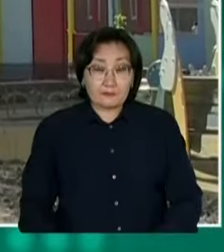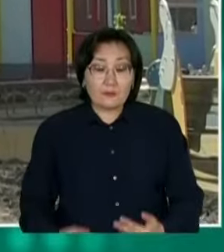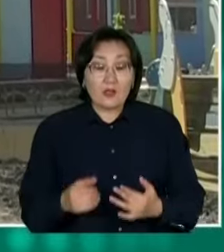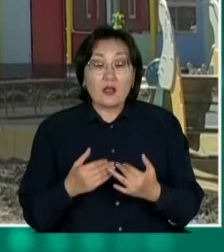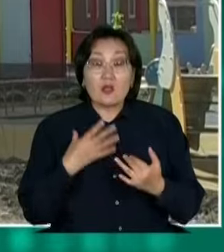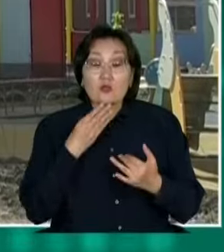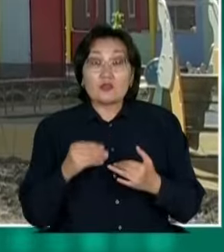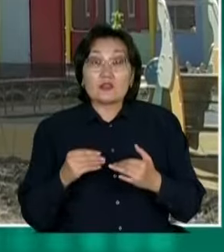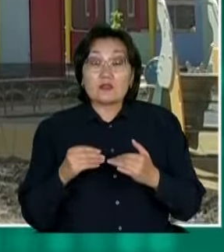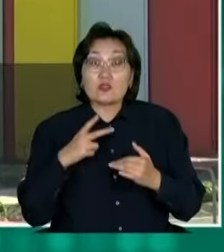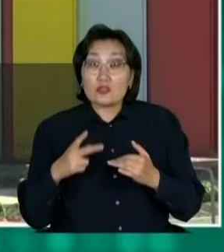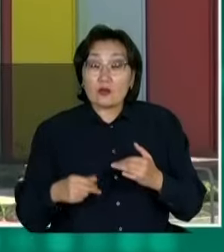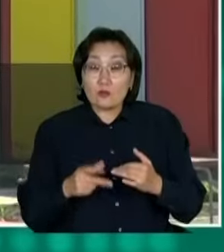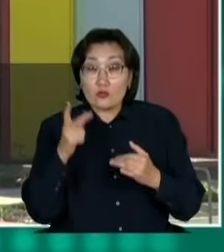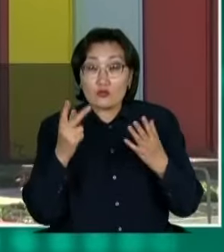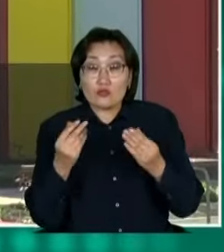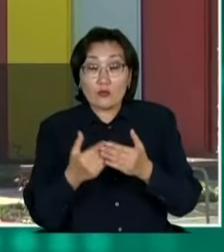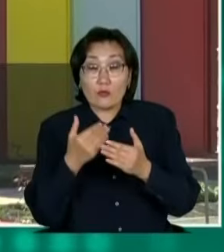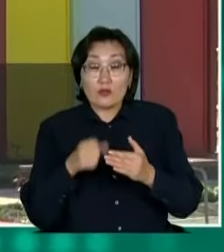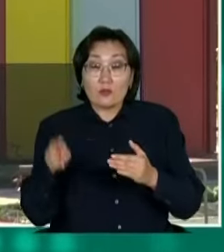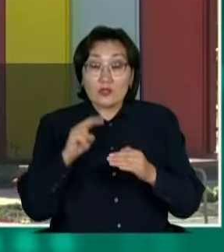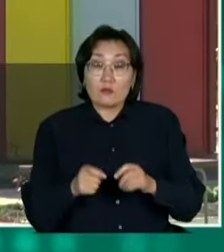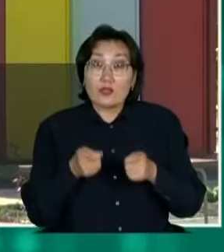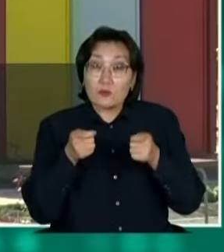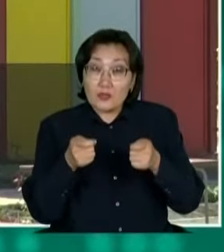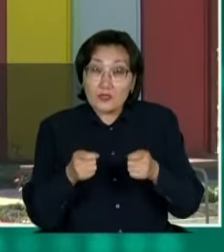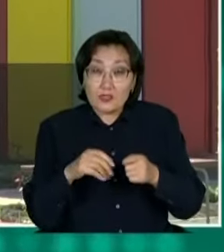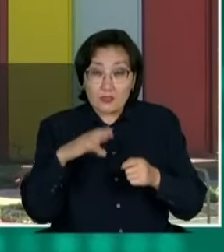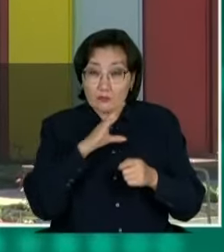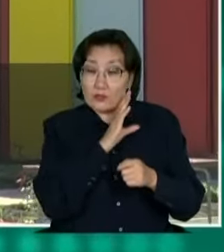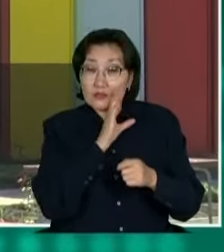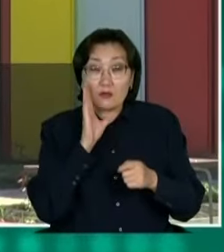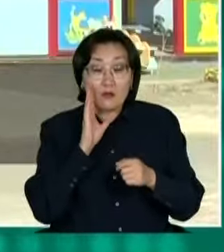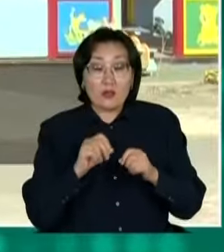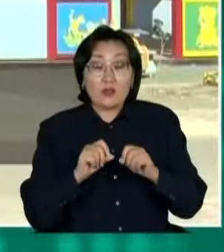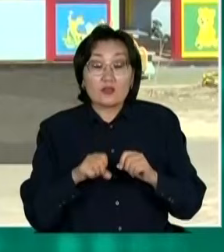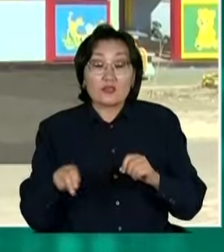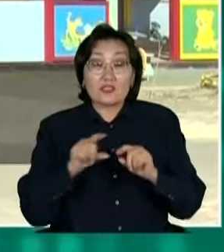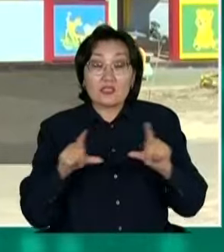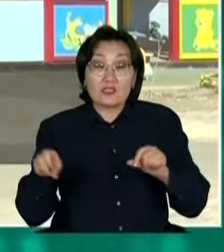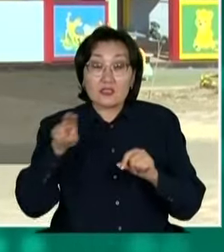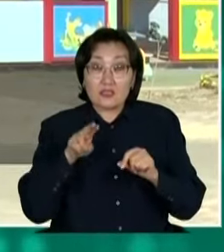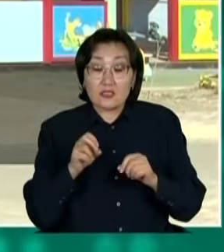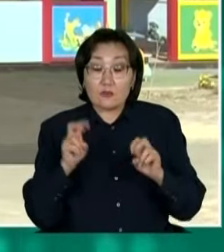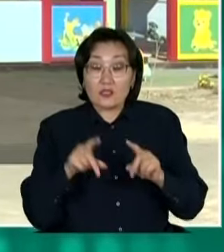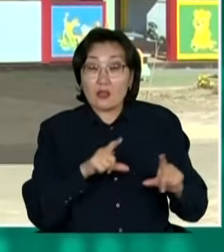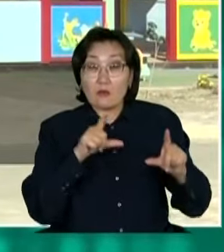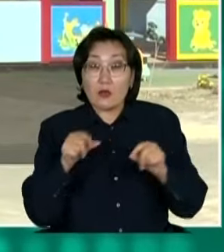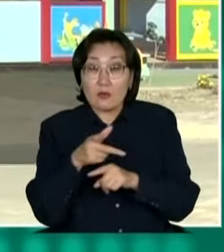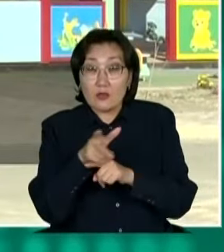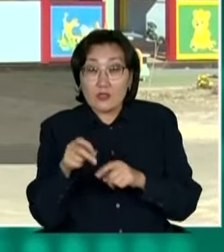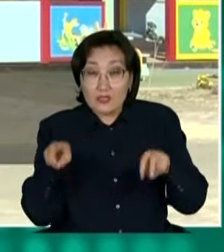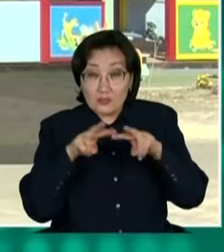Бауыр еті баласын небәрі 3 күн бұрын ғана балабақшаға берген анасы мекемеге арнайы барып бейне бақылауды тексерген екен. Сонда